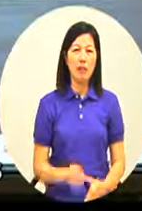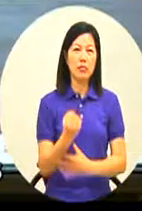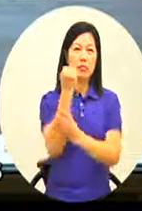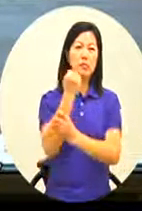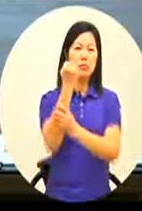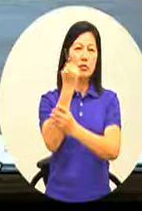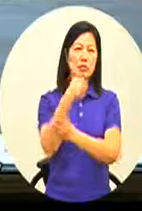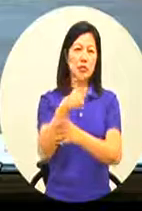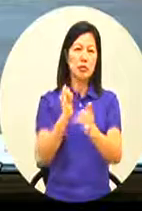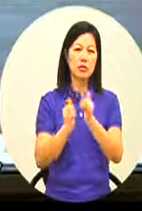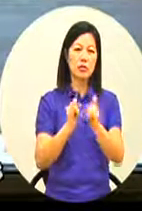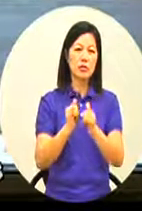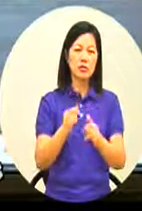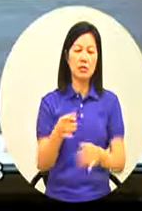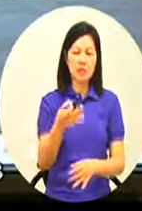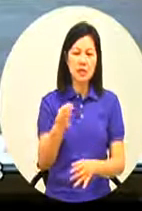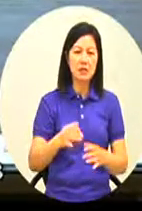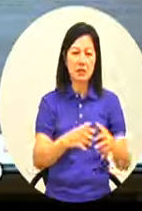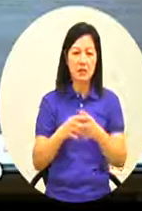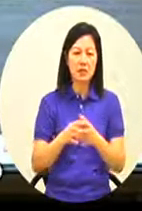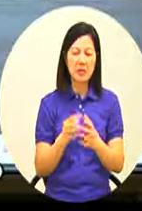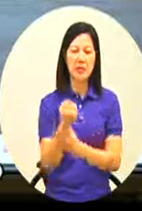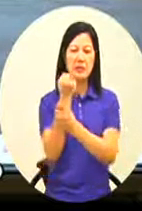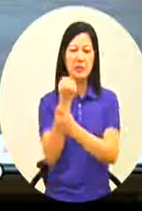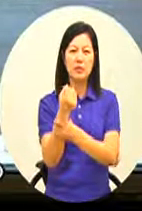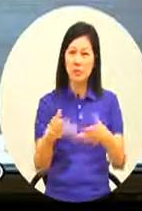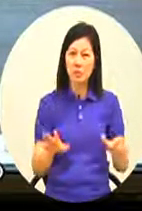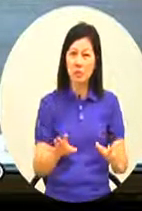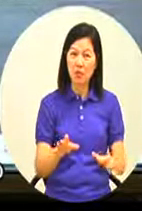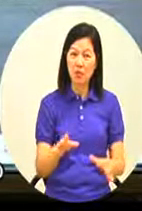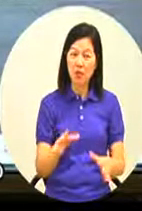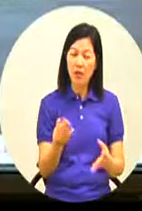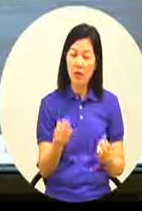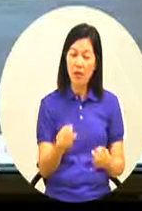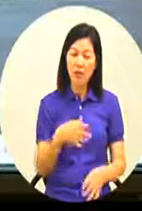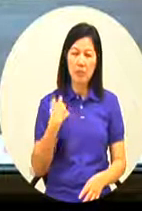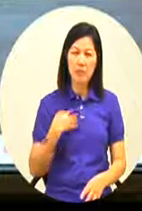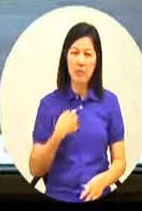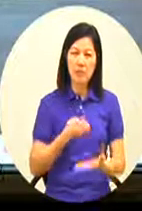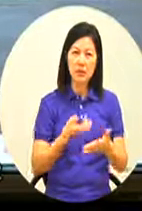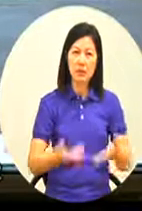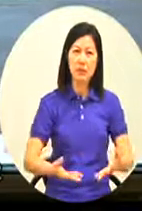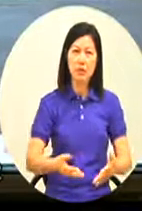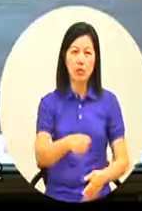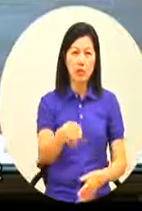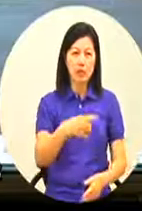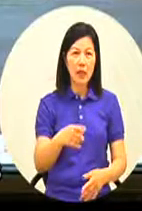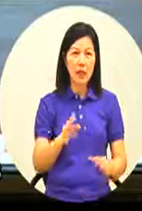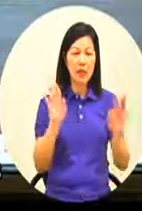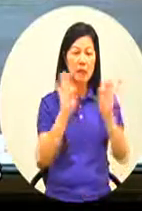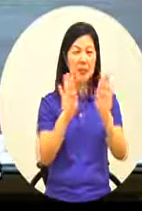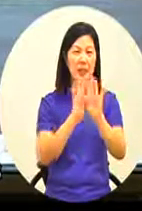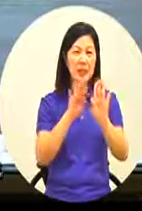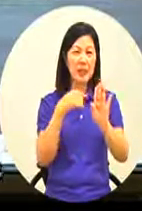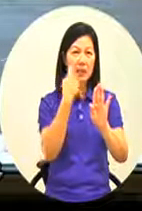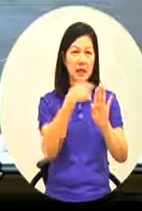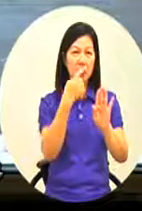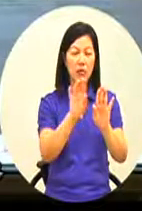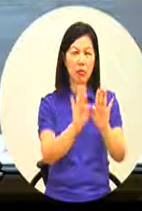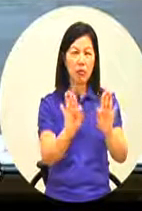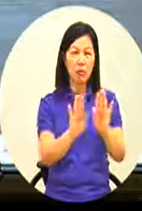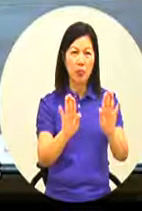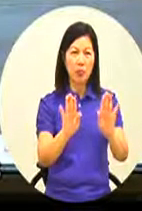量的这财团伫遮，我唔知。吼、哦，非常严重。你看，他把他前面。